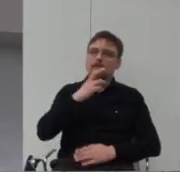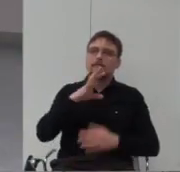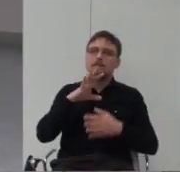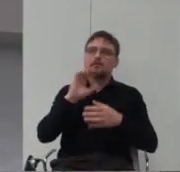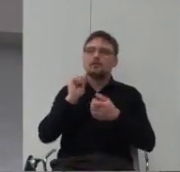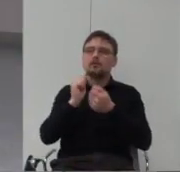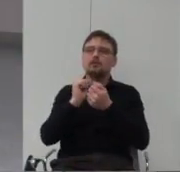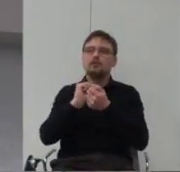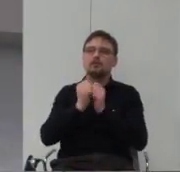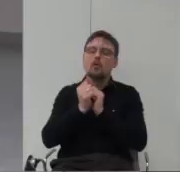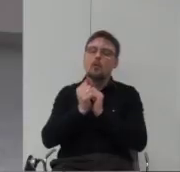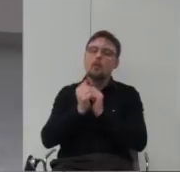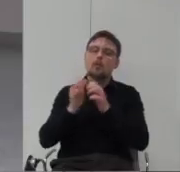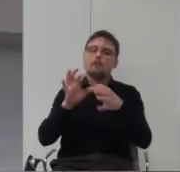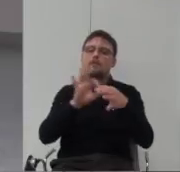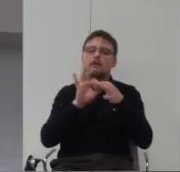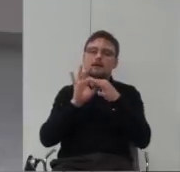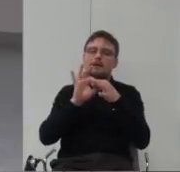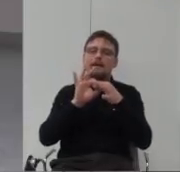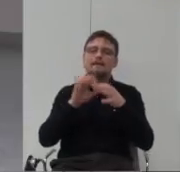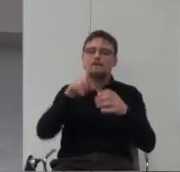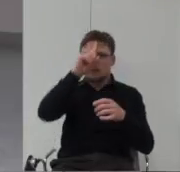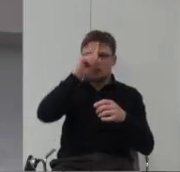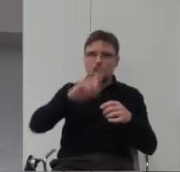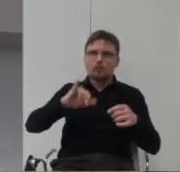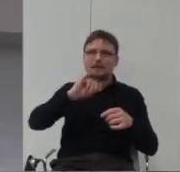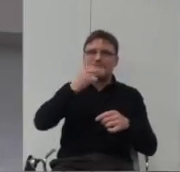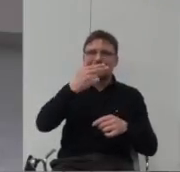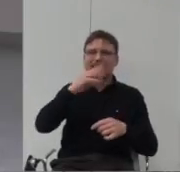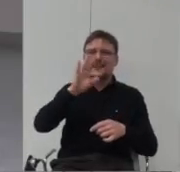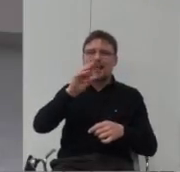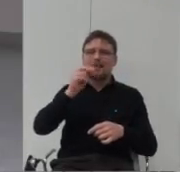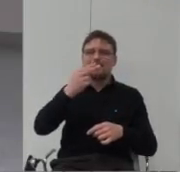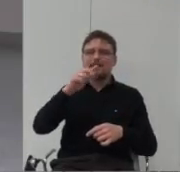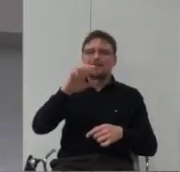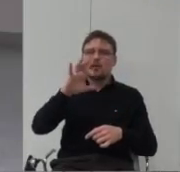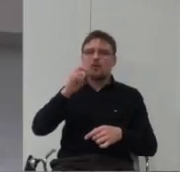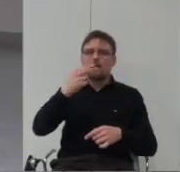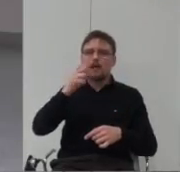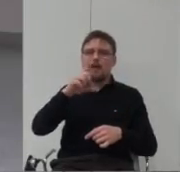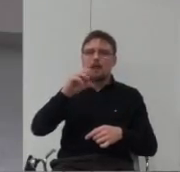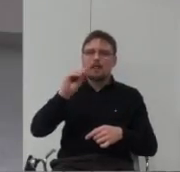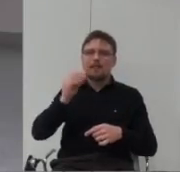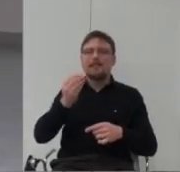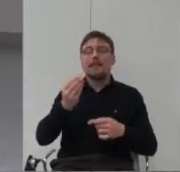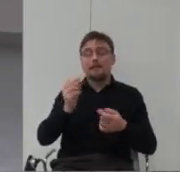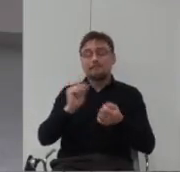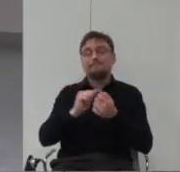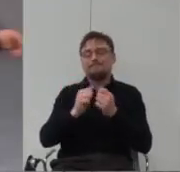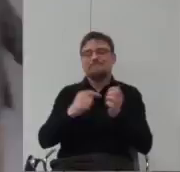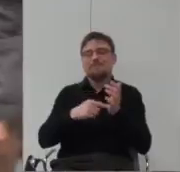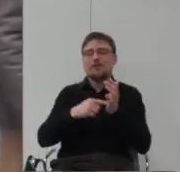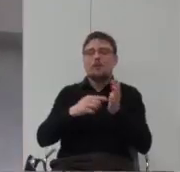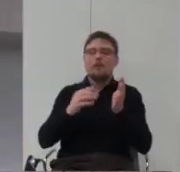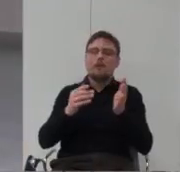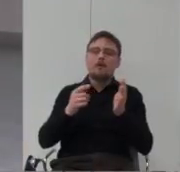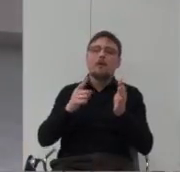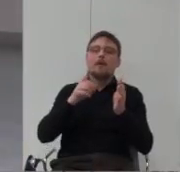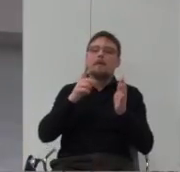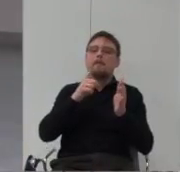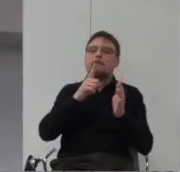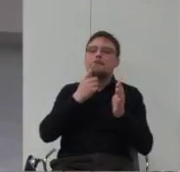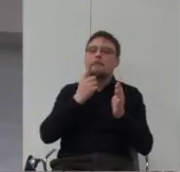No i chyba warto powiedzieć, że pociągające są nawiązania do takich wspólnot intencjonalnych, czy